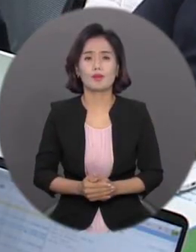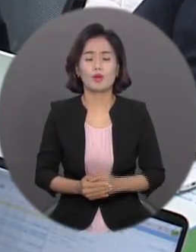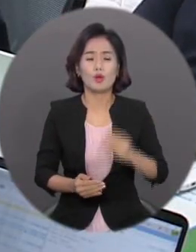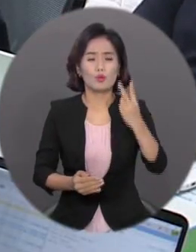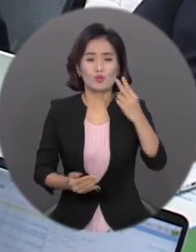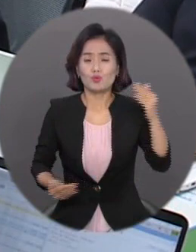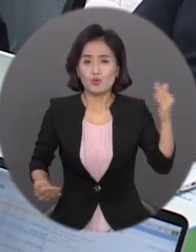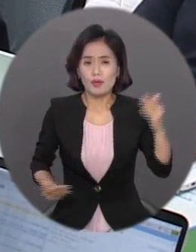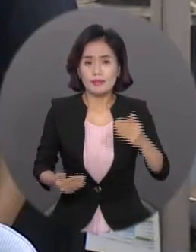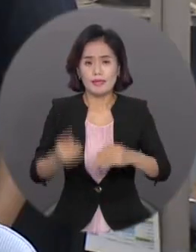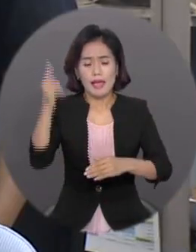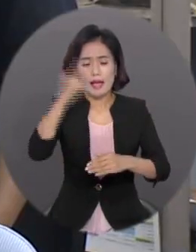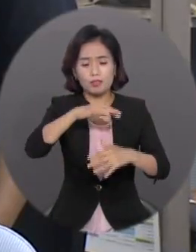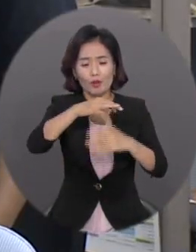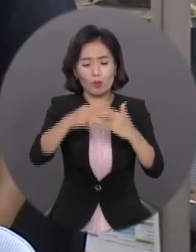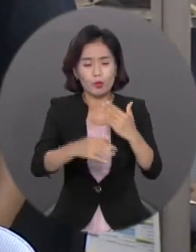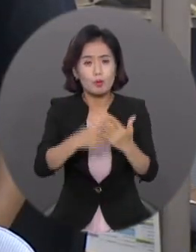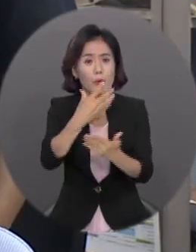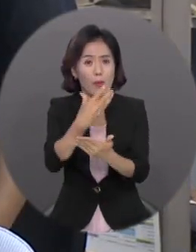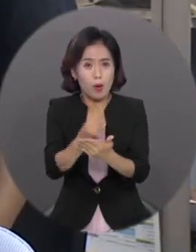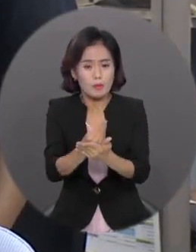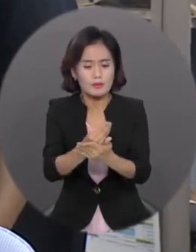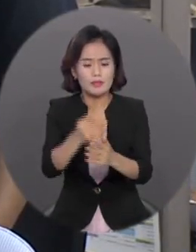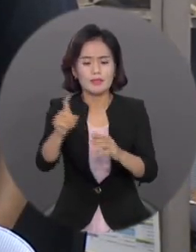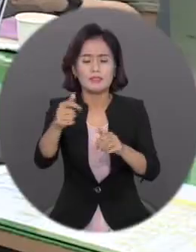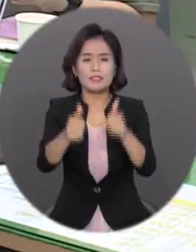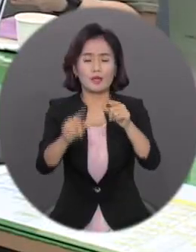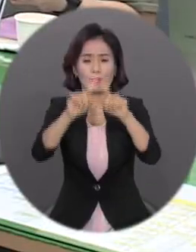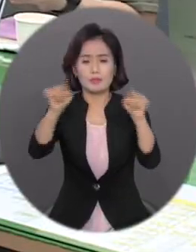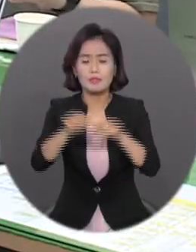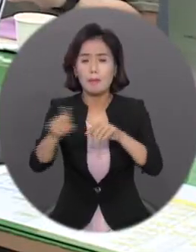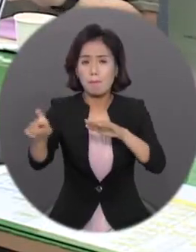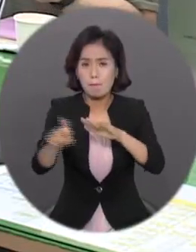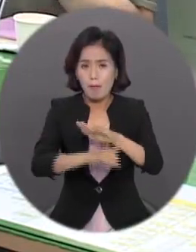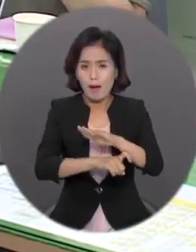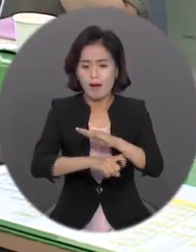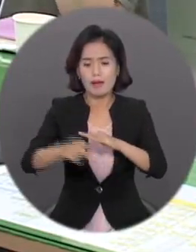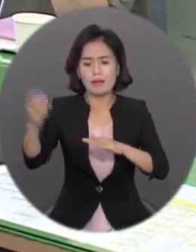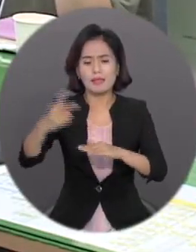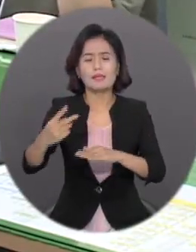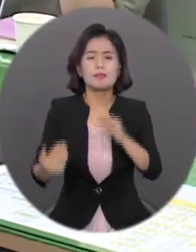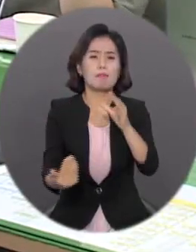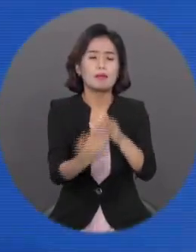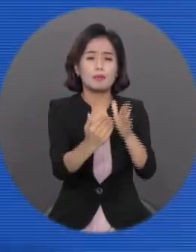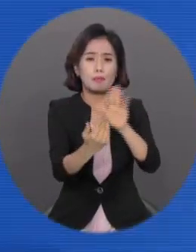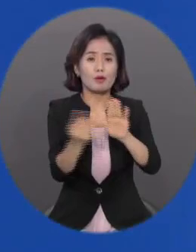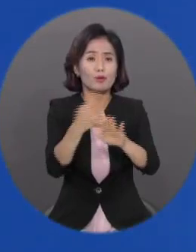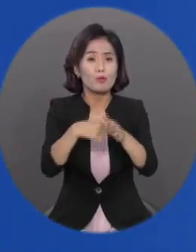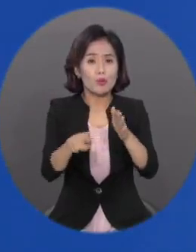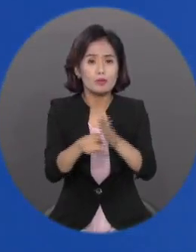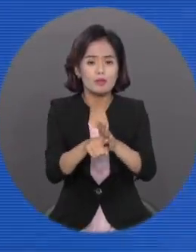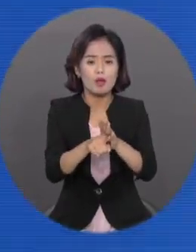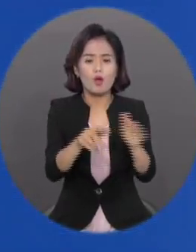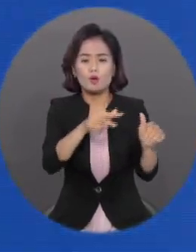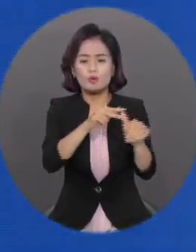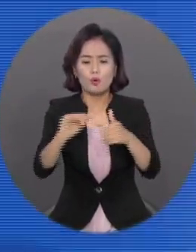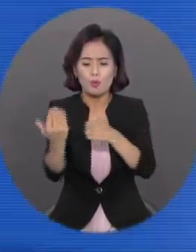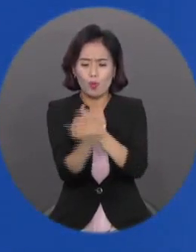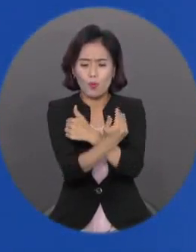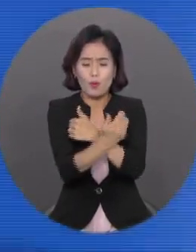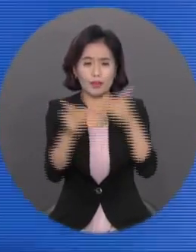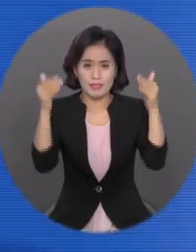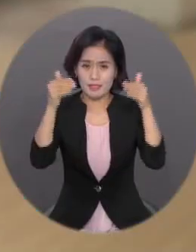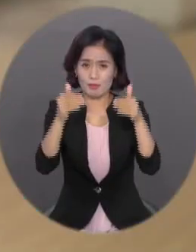고교생이 악성 프로그램을 활용해 시험지를 빼낸 만큼 시교육청의 재발 방지 대책들은 주로 정부 보완에 초점이